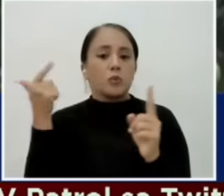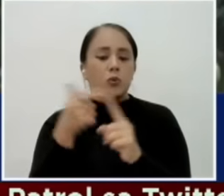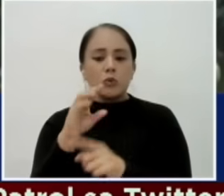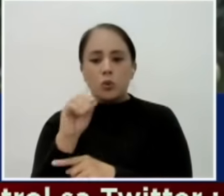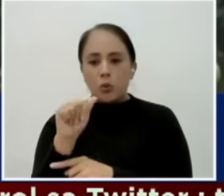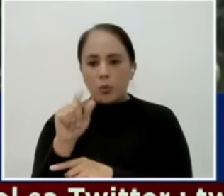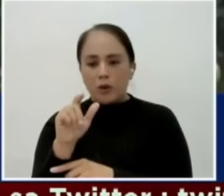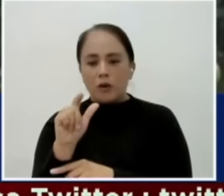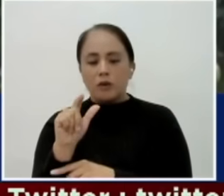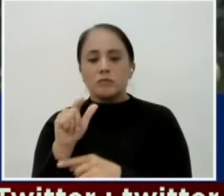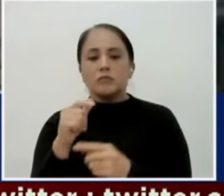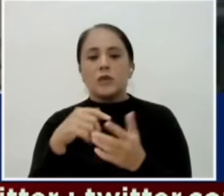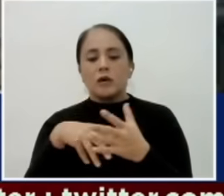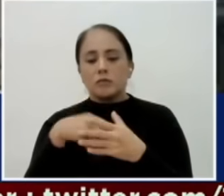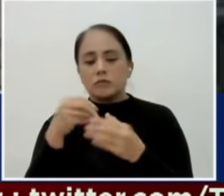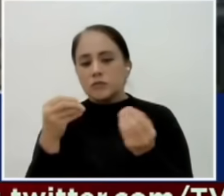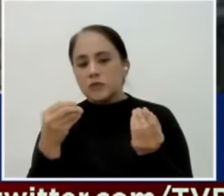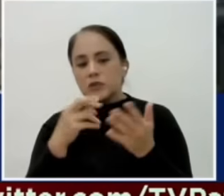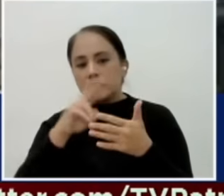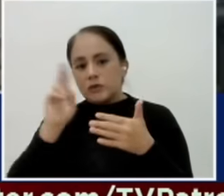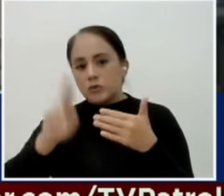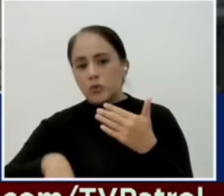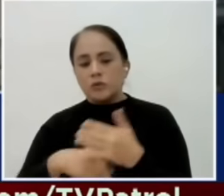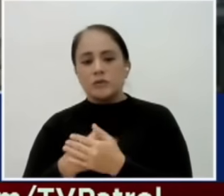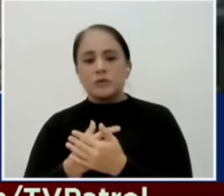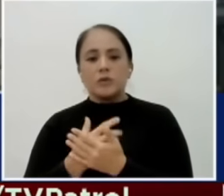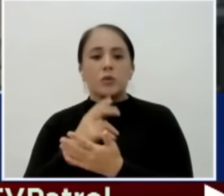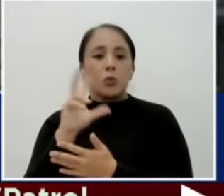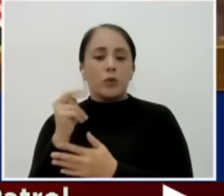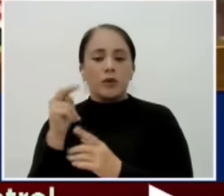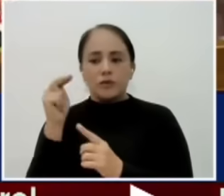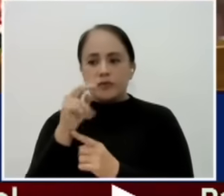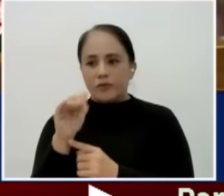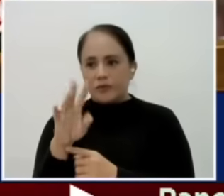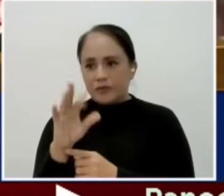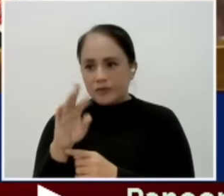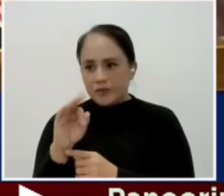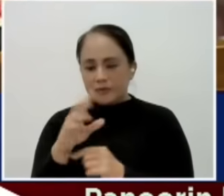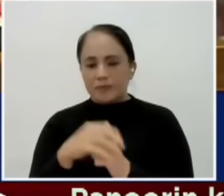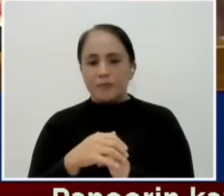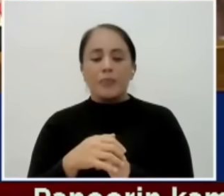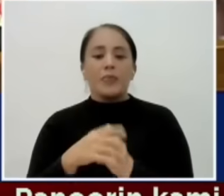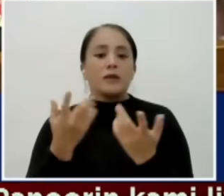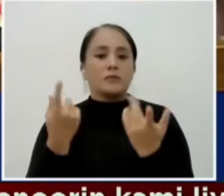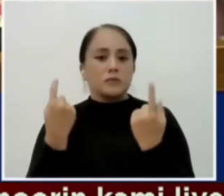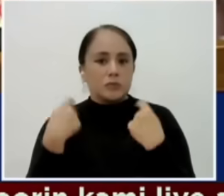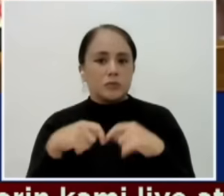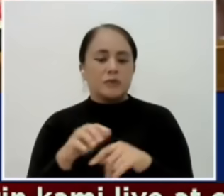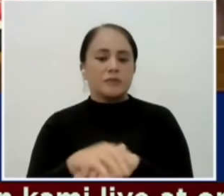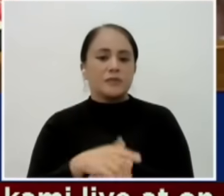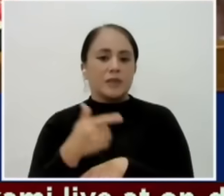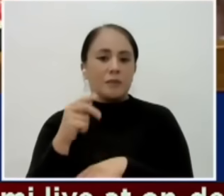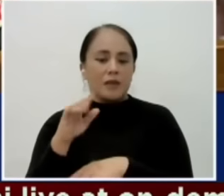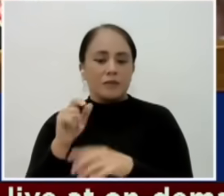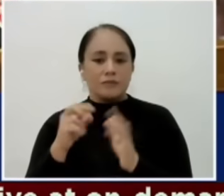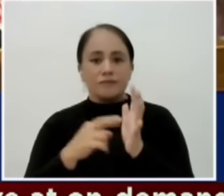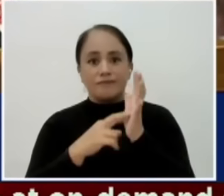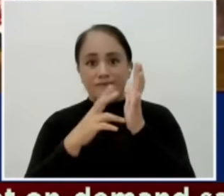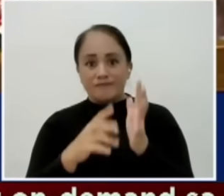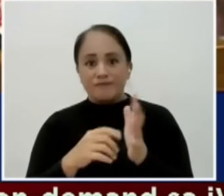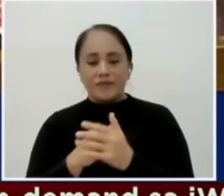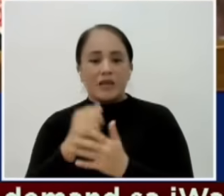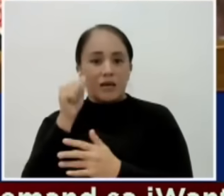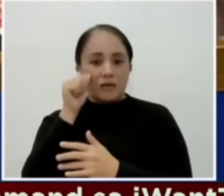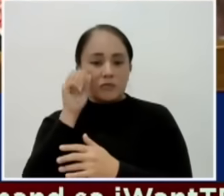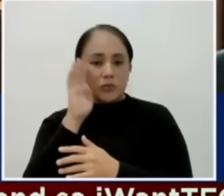ang resulta ng audit nila sa OVP Confidential Fund sa November 15. Nang subukan ni Gabriela Partilist Representative Arlene Brosas na kumuha